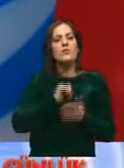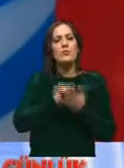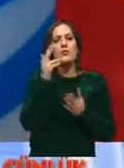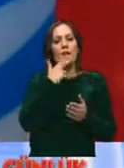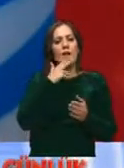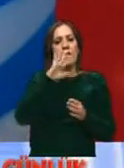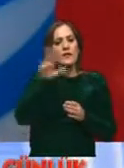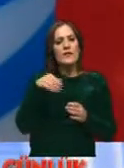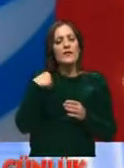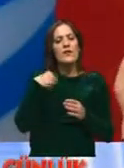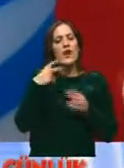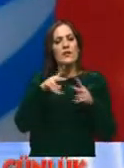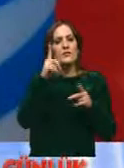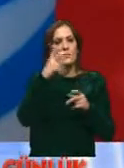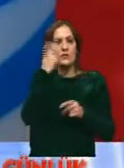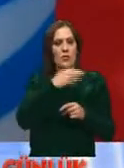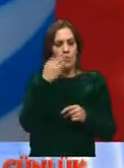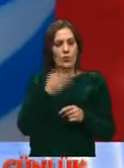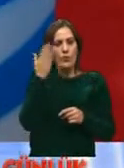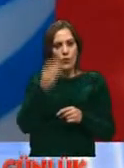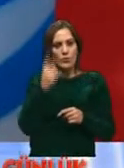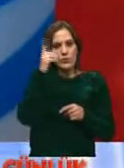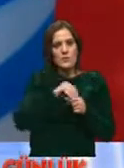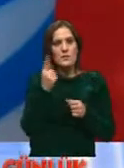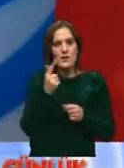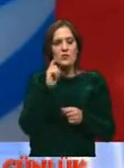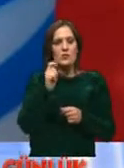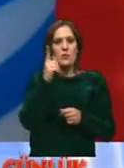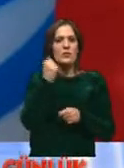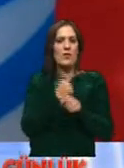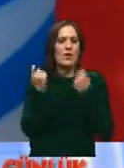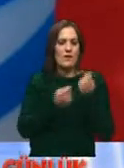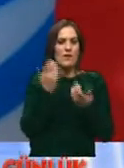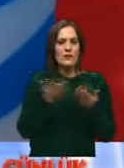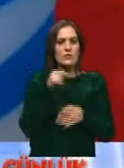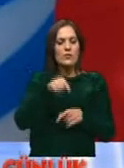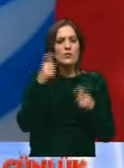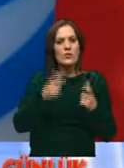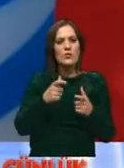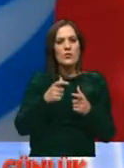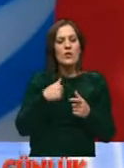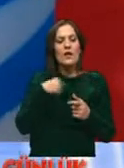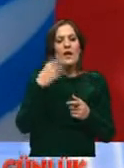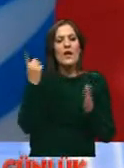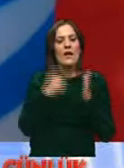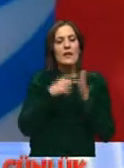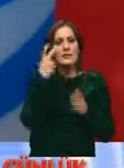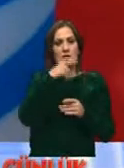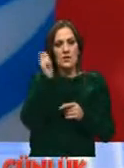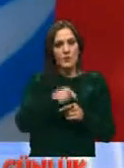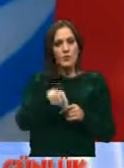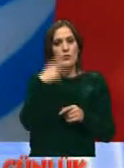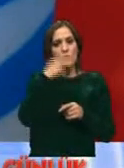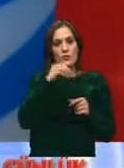bütün hanımlarımıza, kadınlarımıza açık bir koro olduğu için tabii zor bir görevdi aslında. Evet. Çünkü burada maksat müzik yapmak ve